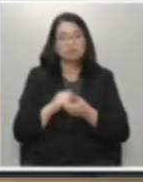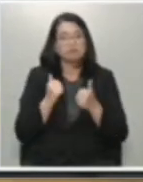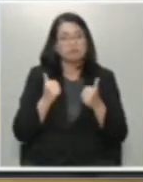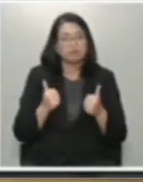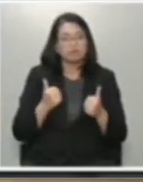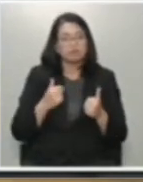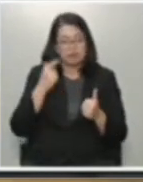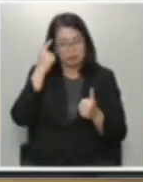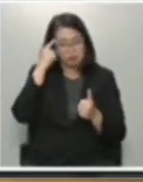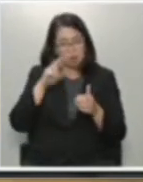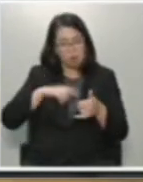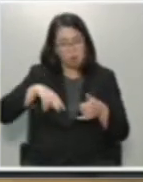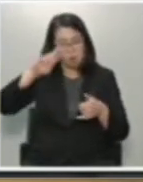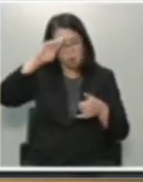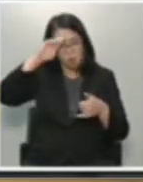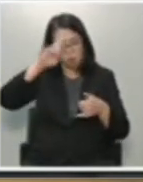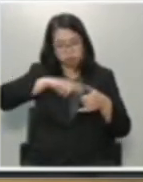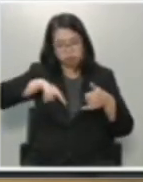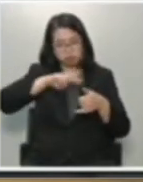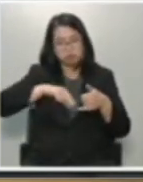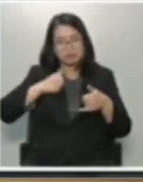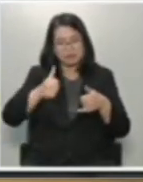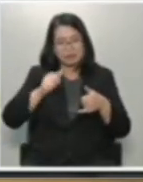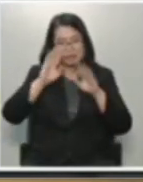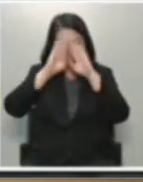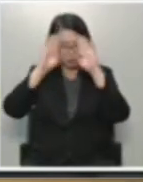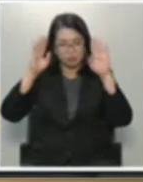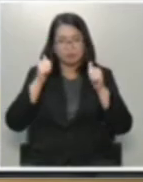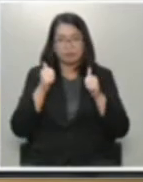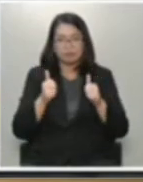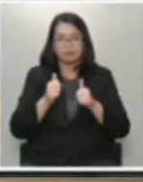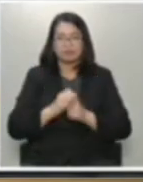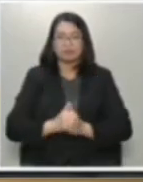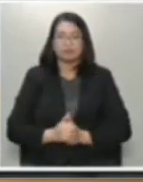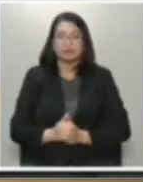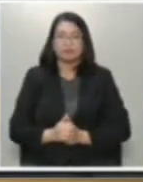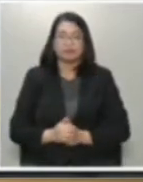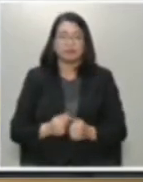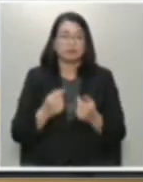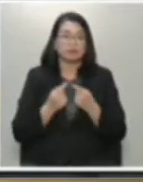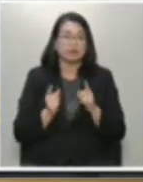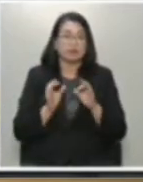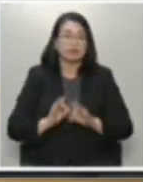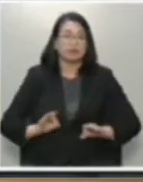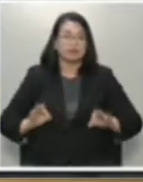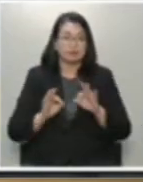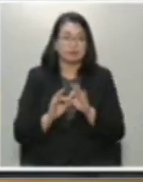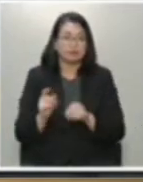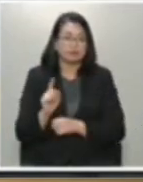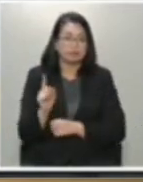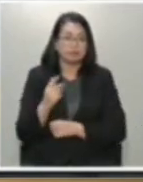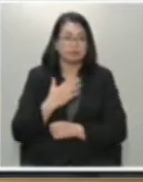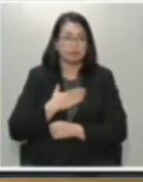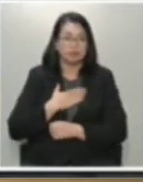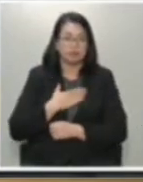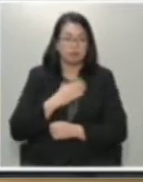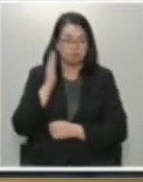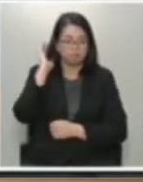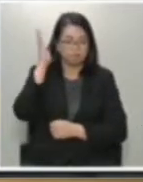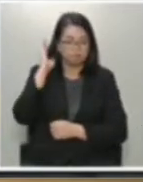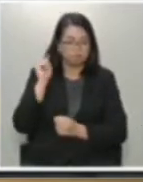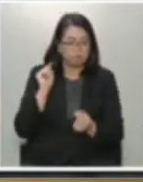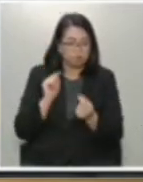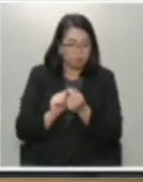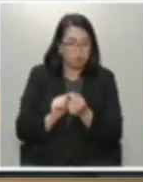มีความสามารถในการจัดการได้ดีเรามีประสบการณ์ที่ดีของเรานะครับแต่ประเด็นที่ผมได้มาพูดวันนี้ก็คือเรื่อง